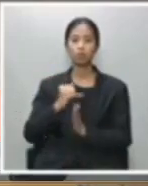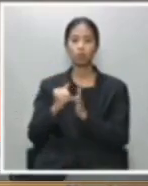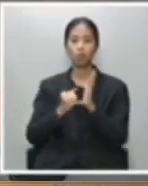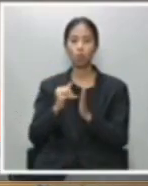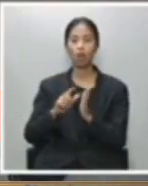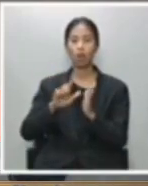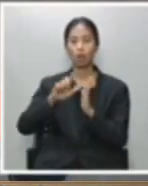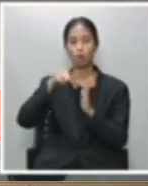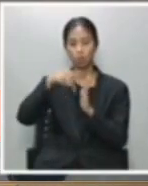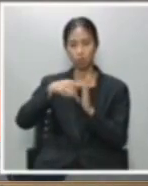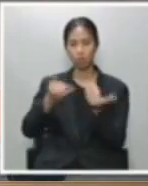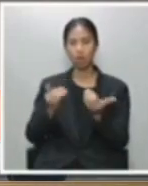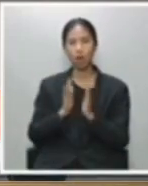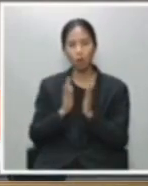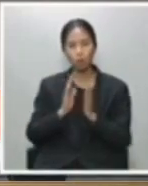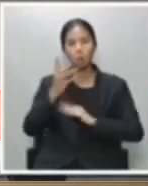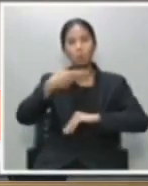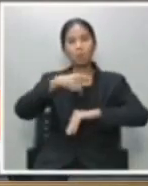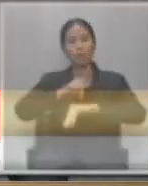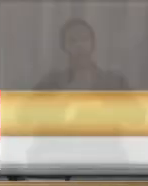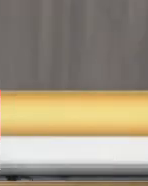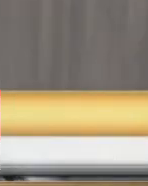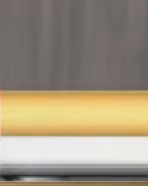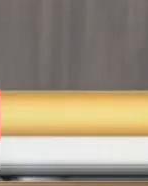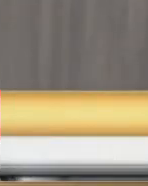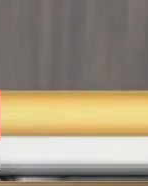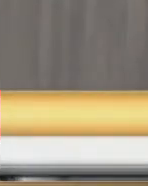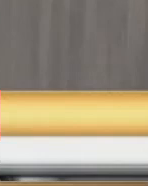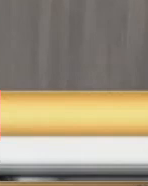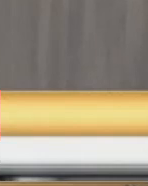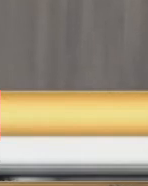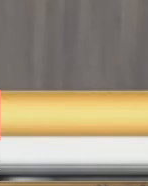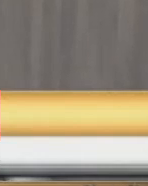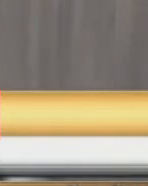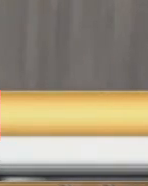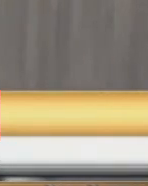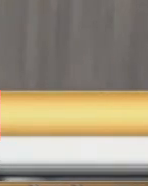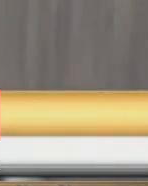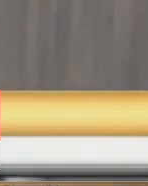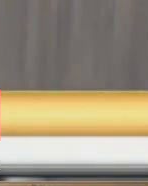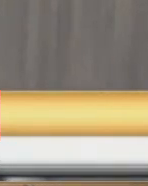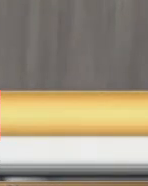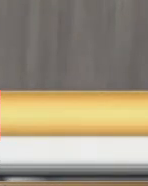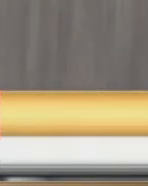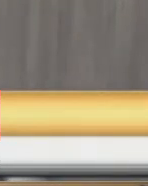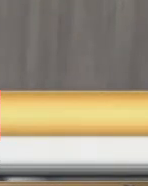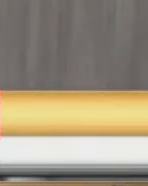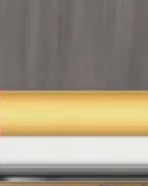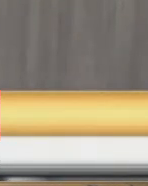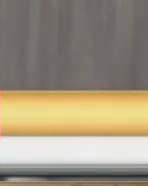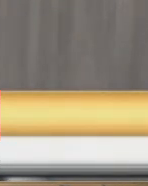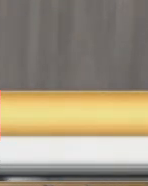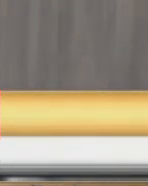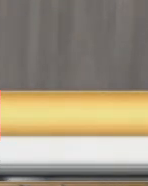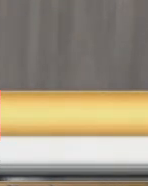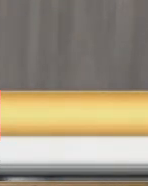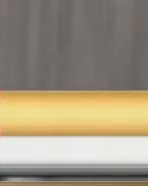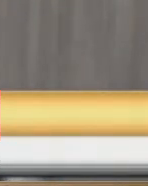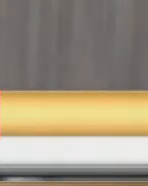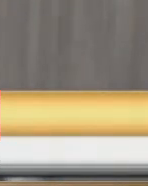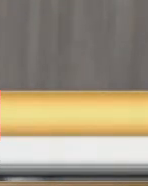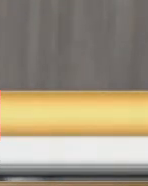้องขอบคุณท่านประธานที่ได้กรุณาให้โอกาสท่านประธานครับนั่งฟังมาตั้งแต่เช้าอย่างพินิจพิเค